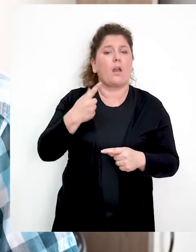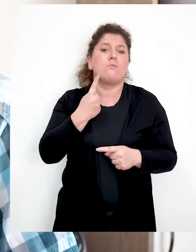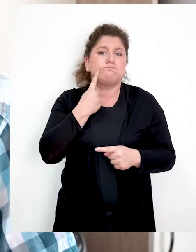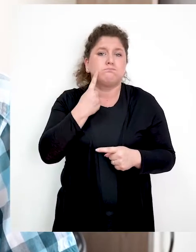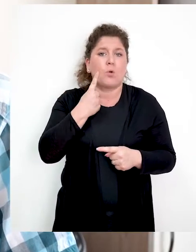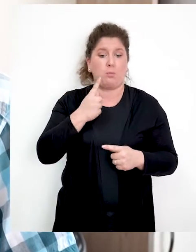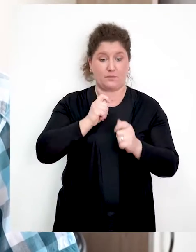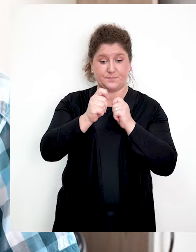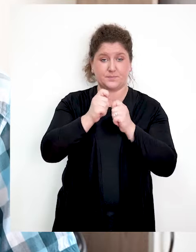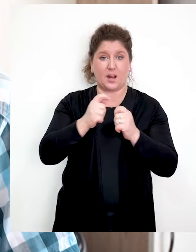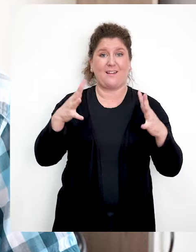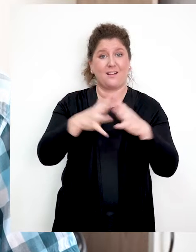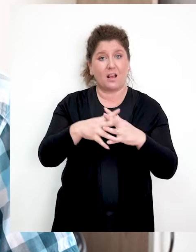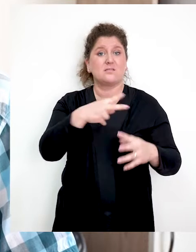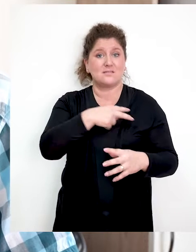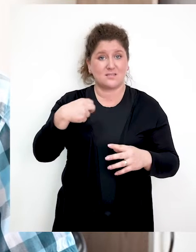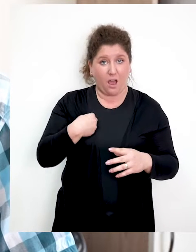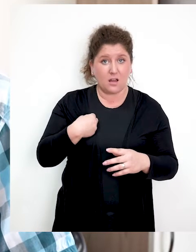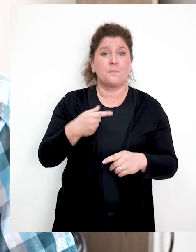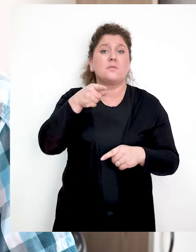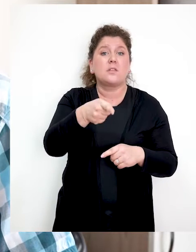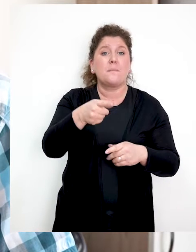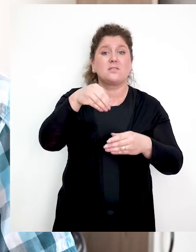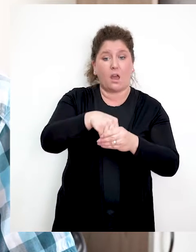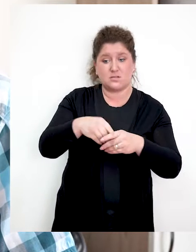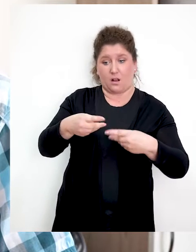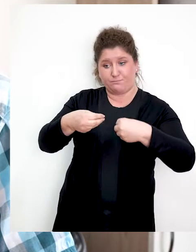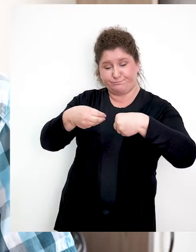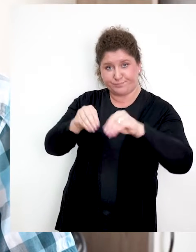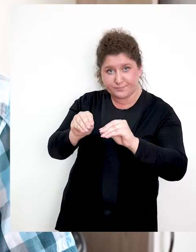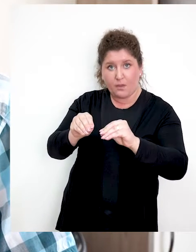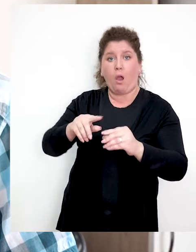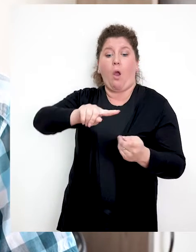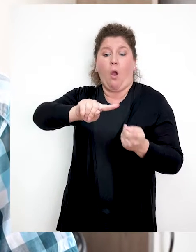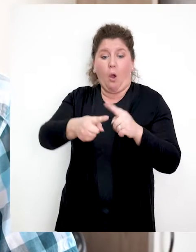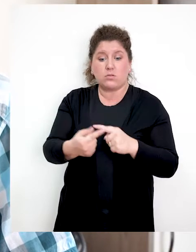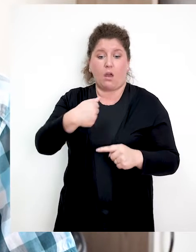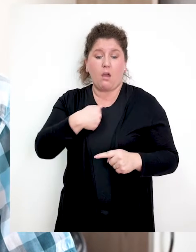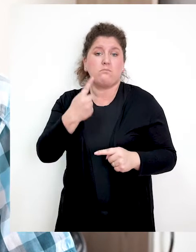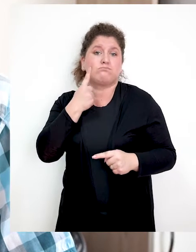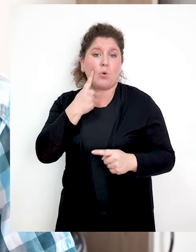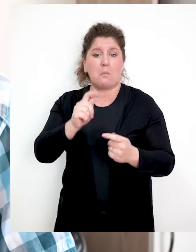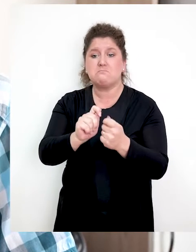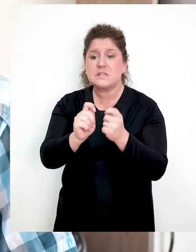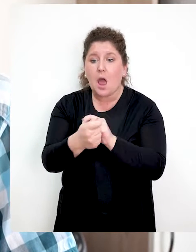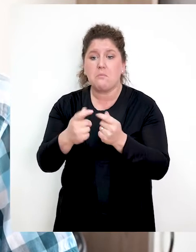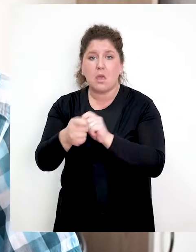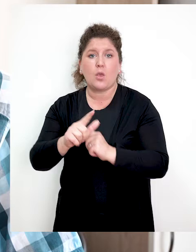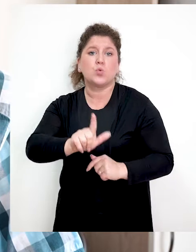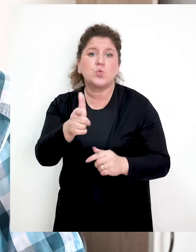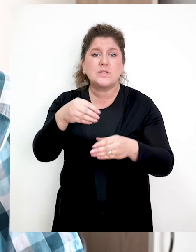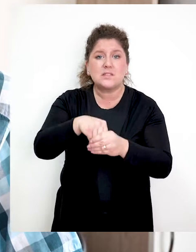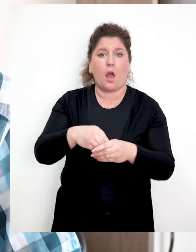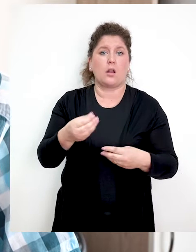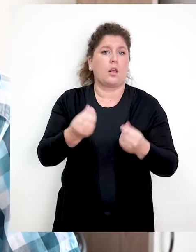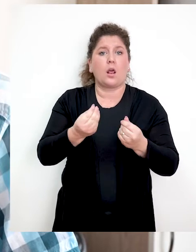da mi taj stan proda, pa da ga ja mogu onda nekako ili zamijeniti ili već